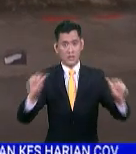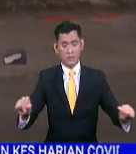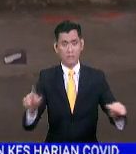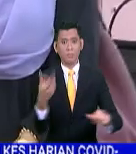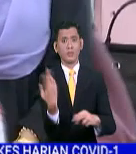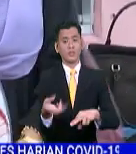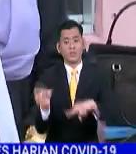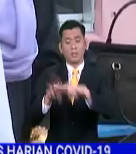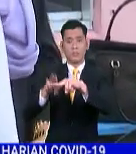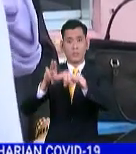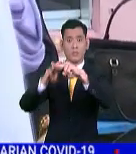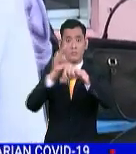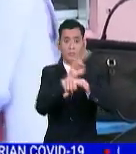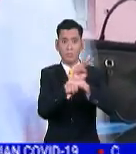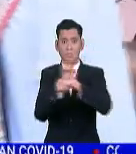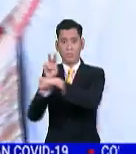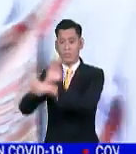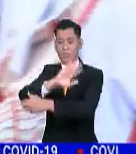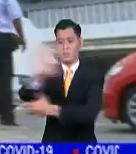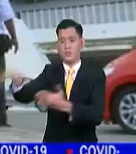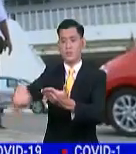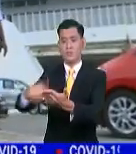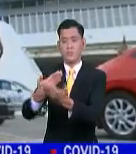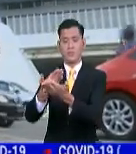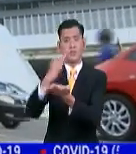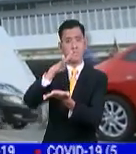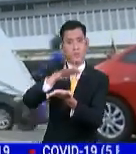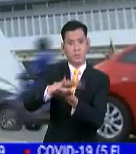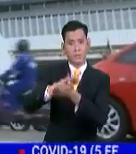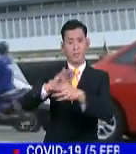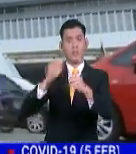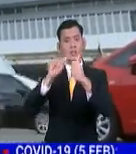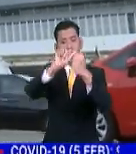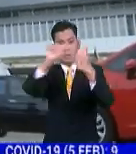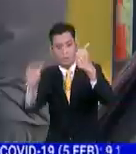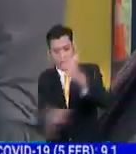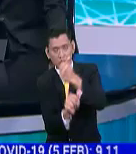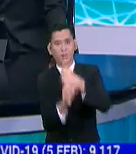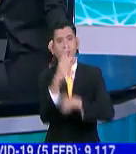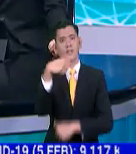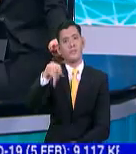meningkatkan pemantauan di semua sekolah di bawah KPM.